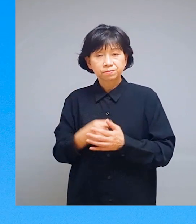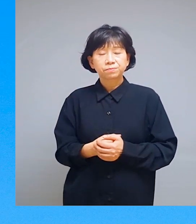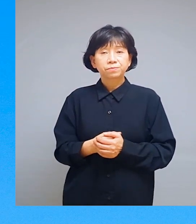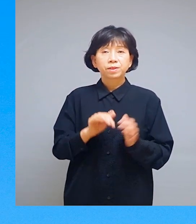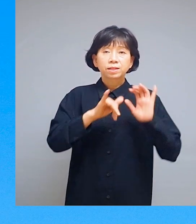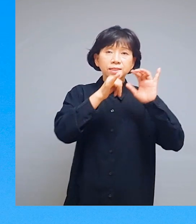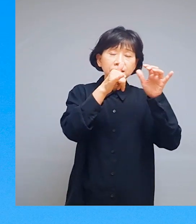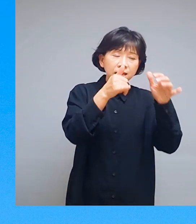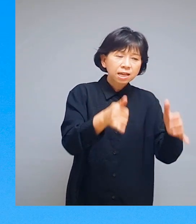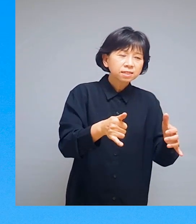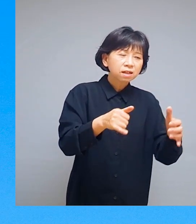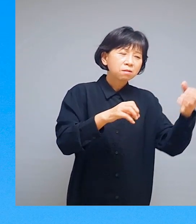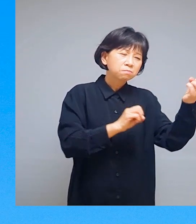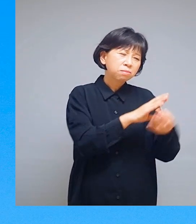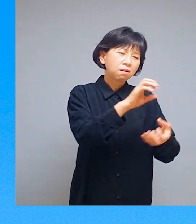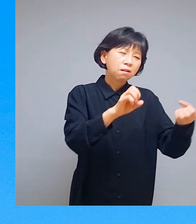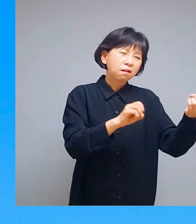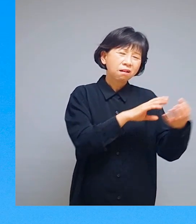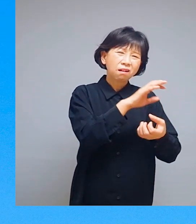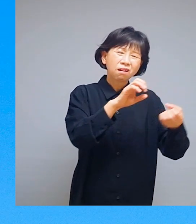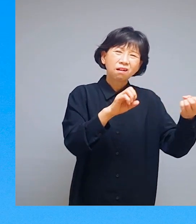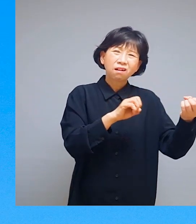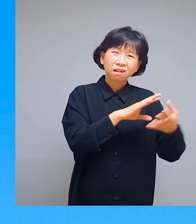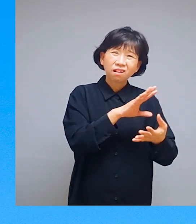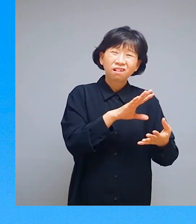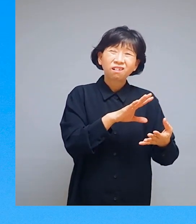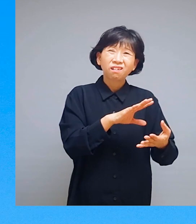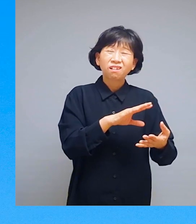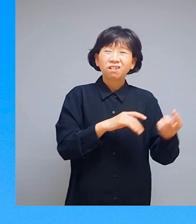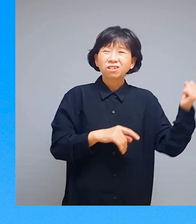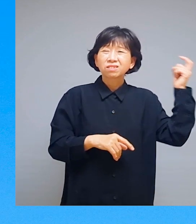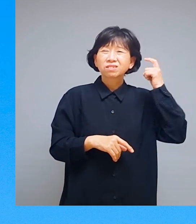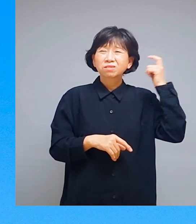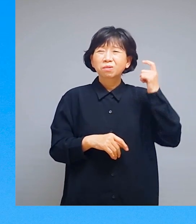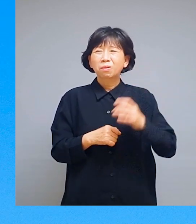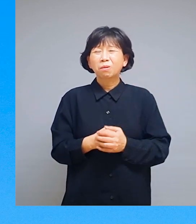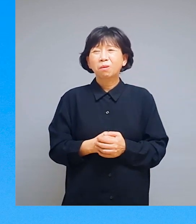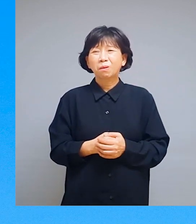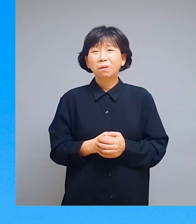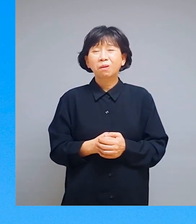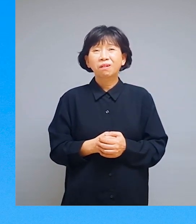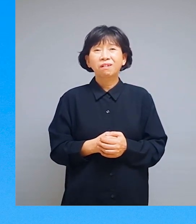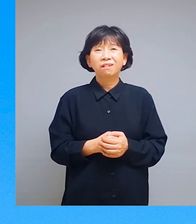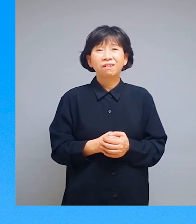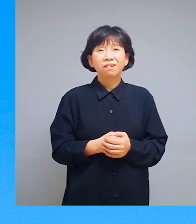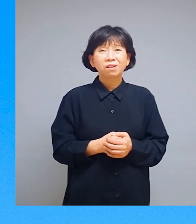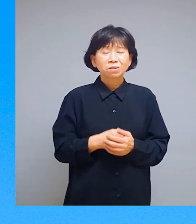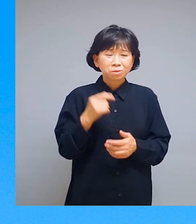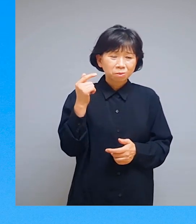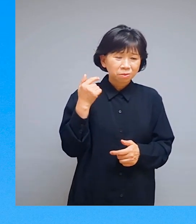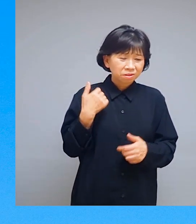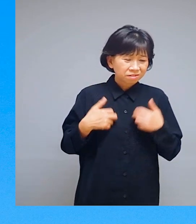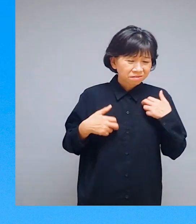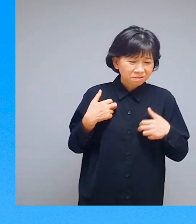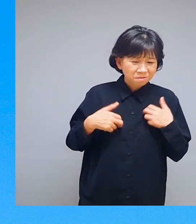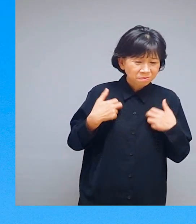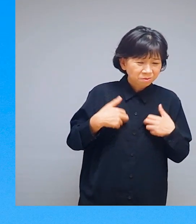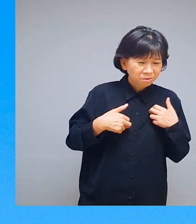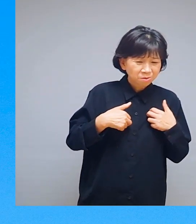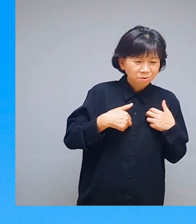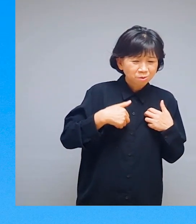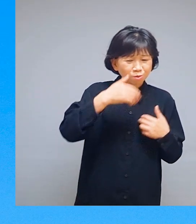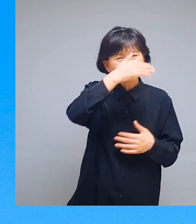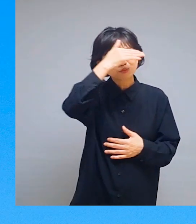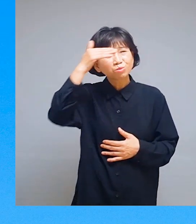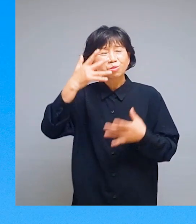세상에 너무 요란한 소리들이 많이 들립니다. 네. 볼만한 것들도 많아요. 볼만한 것들도. 네.